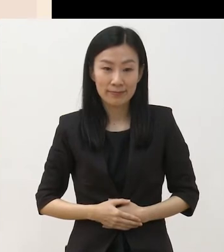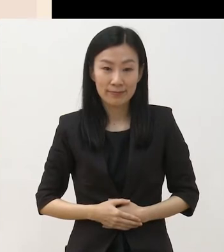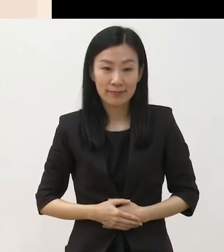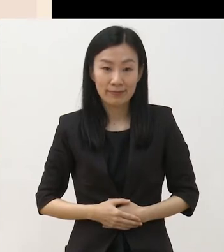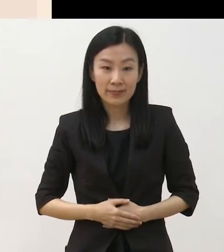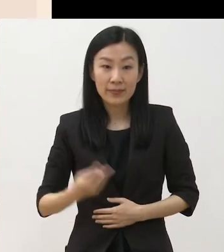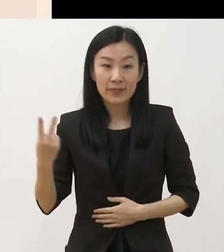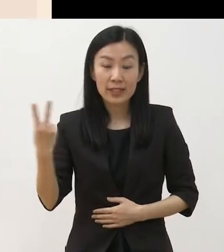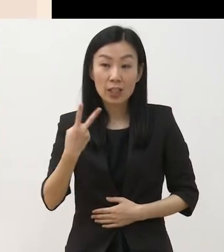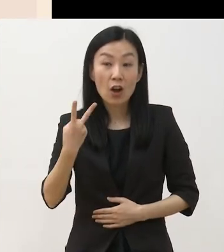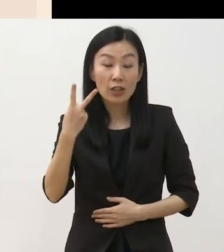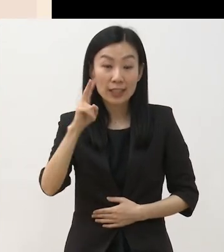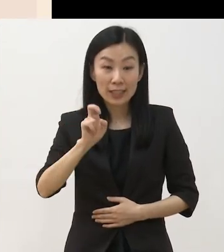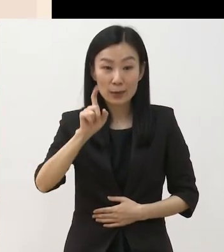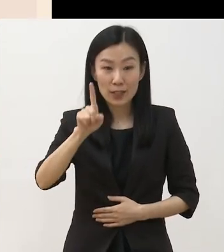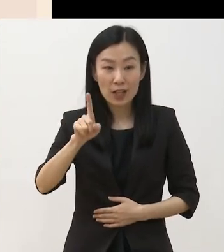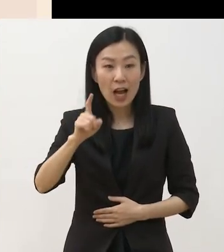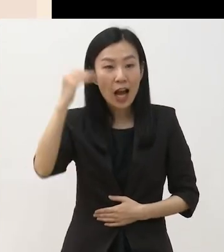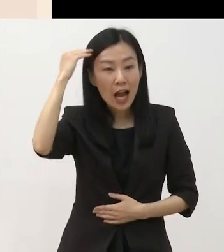21년도